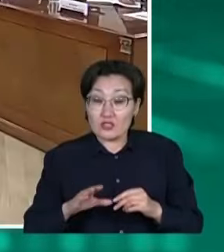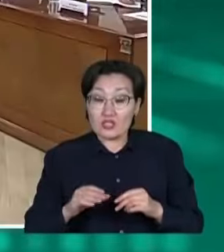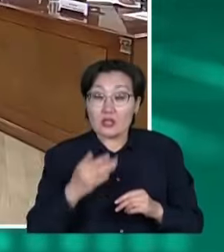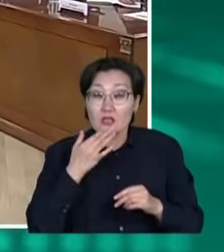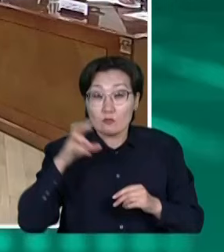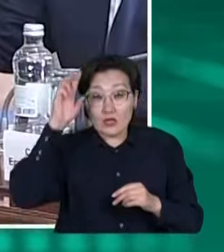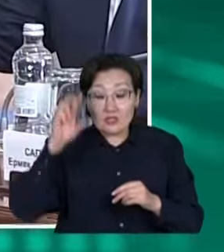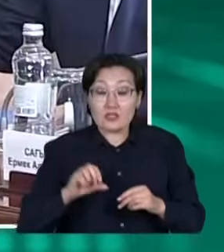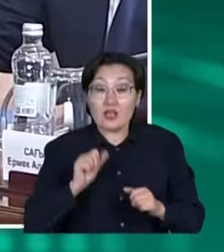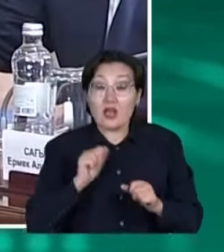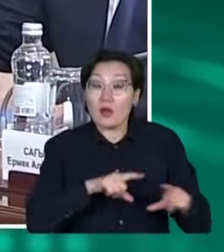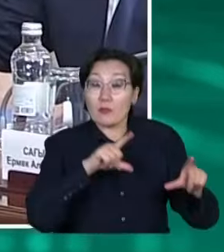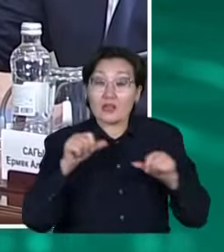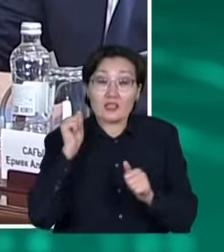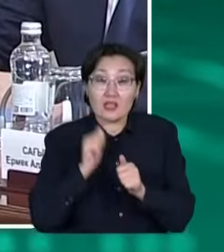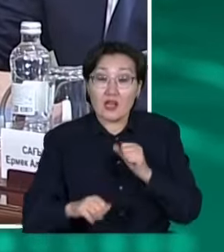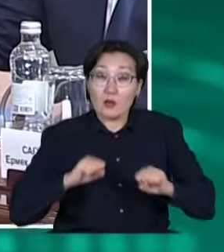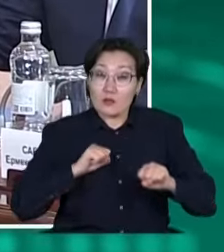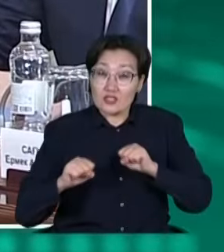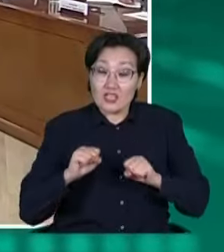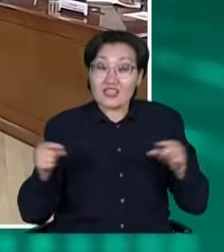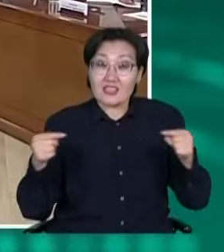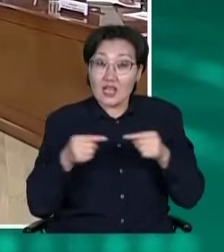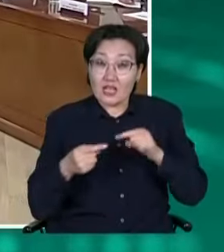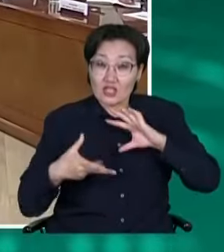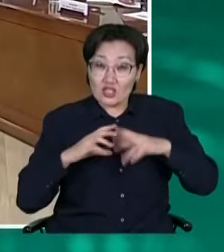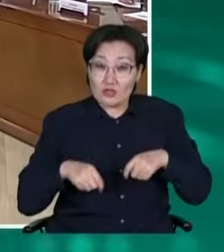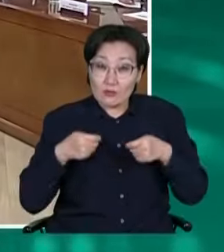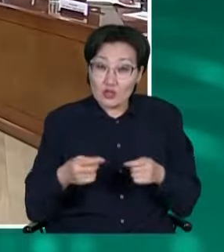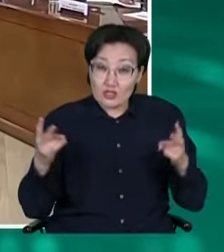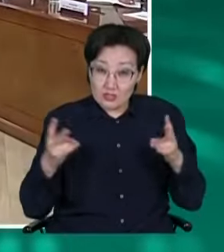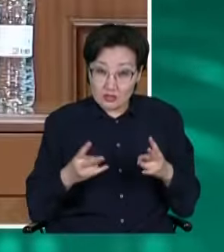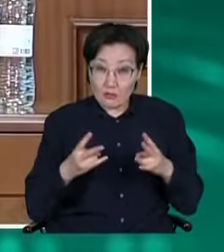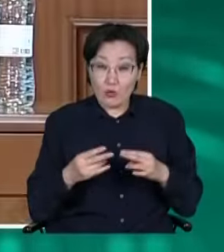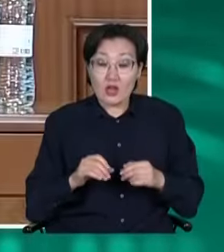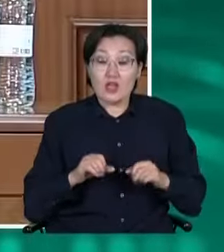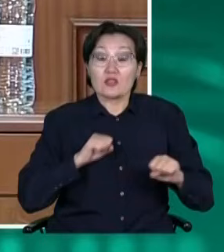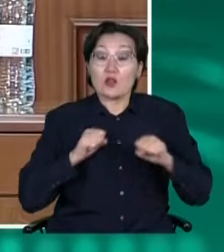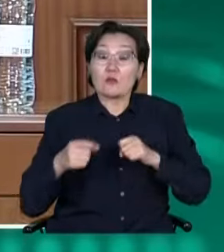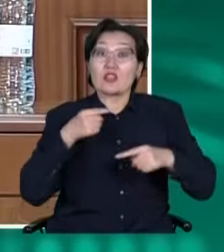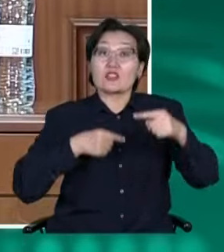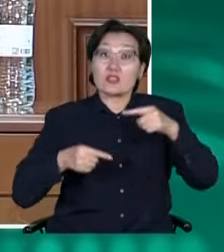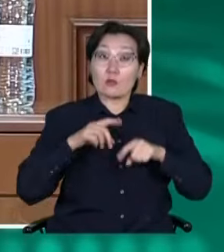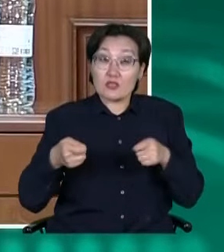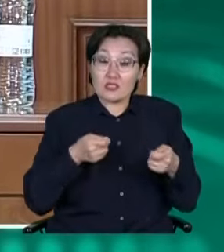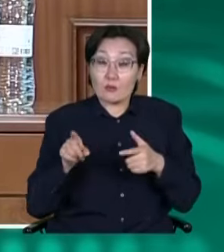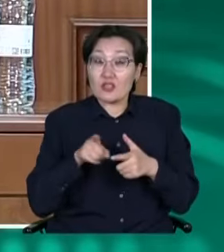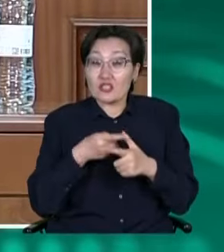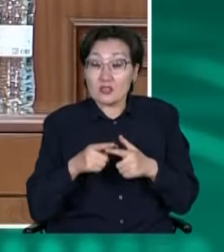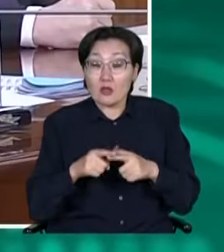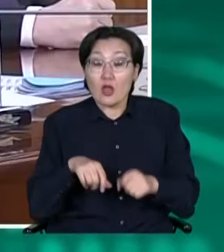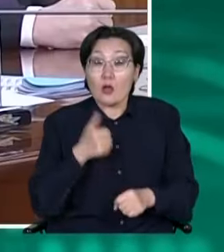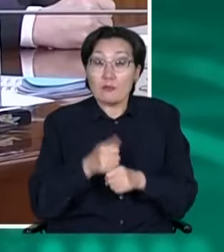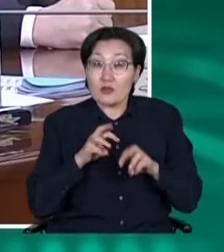шетелге жасаған әрбір сапар нақты нәтиже беруі тиіс дейді. Тіпті сапардан келген соң президент немесе